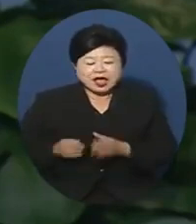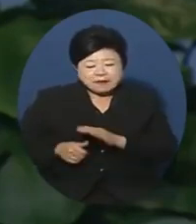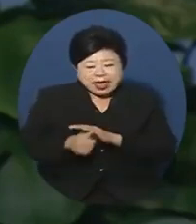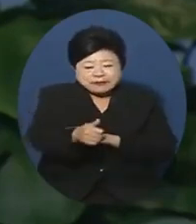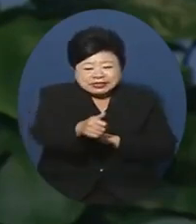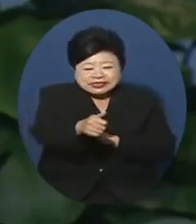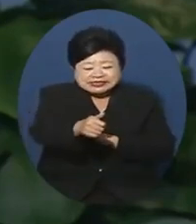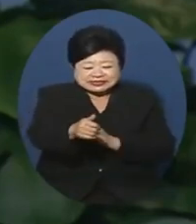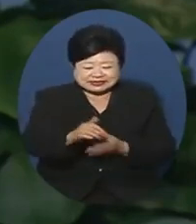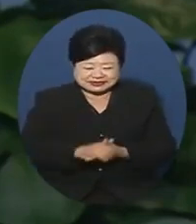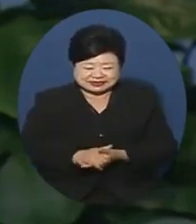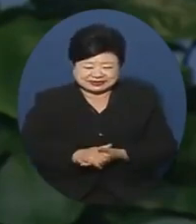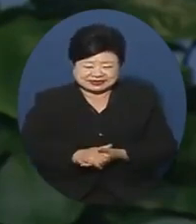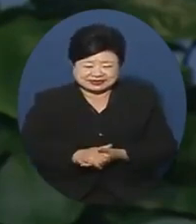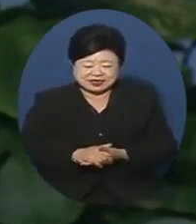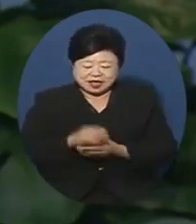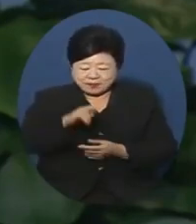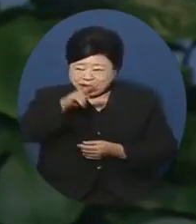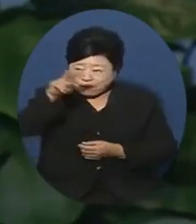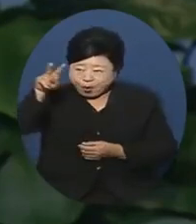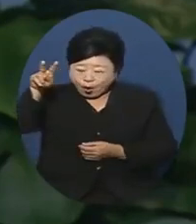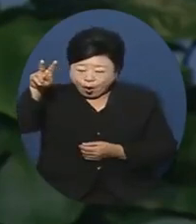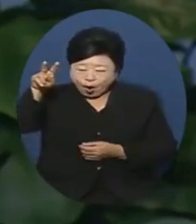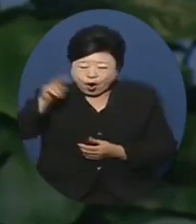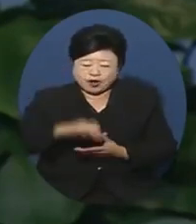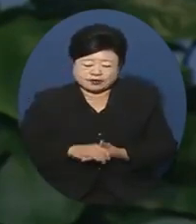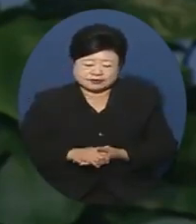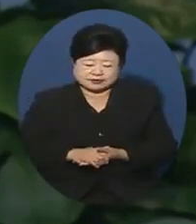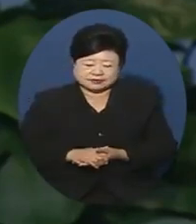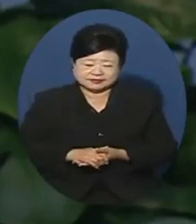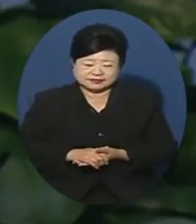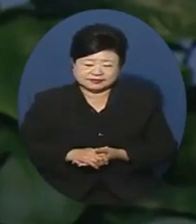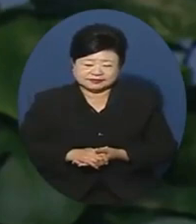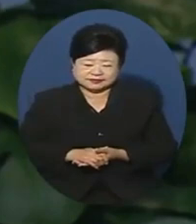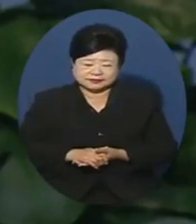뱀을 바라보고